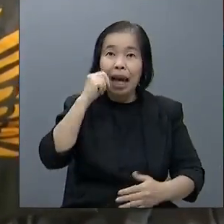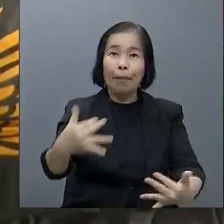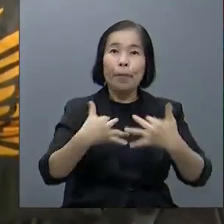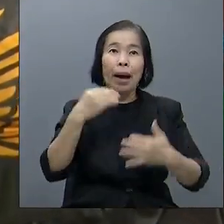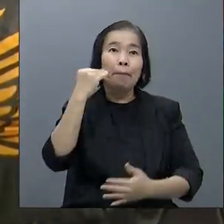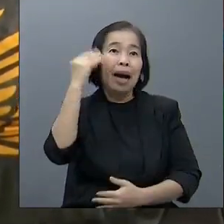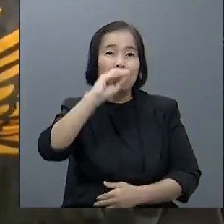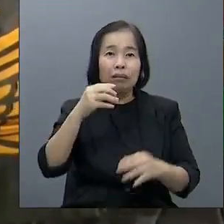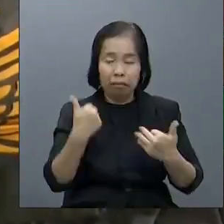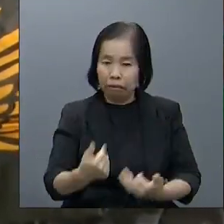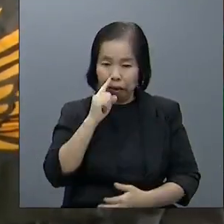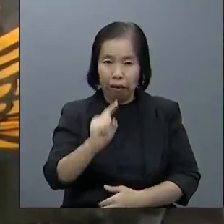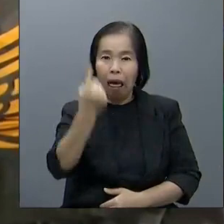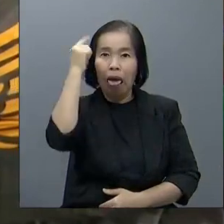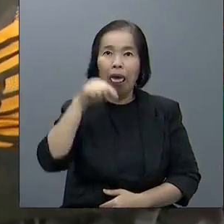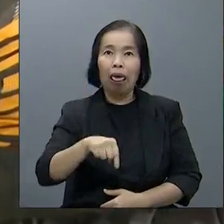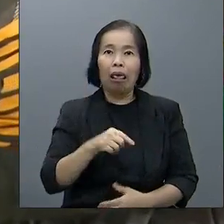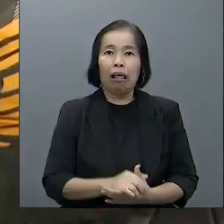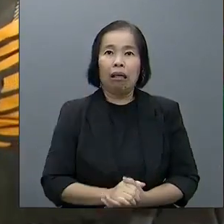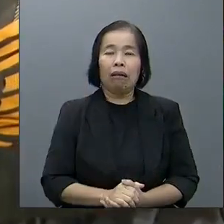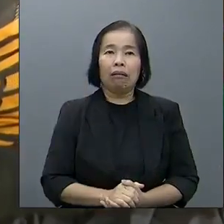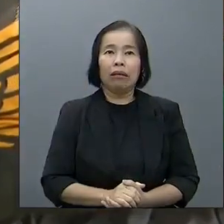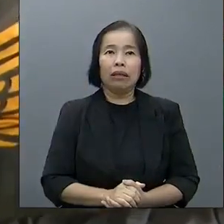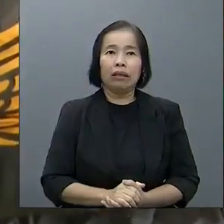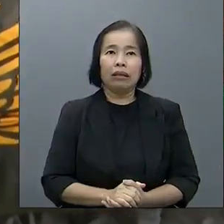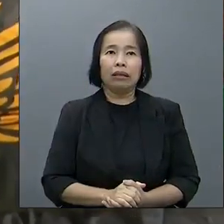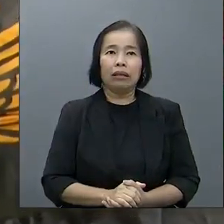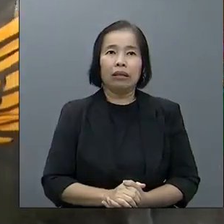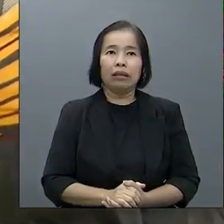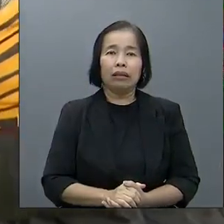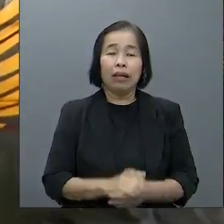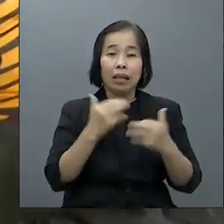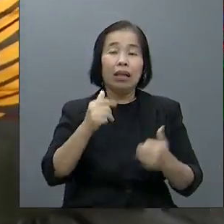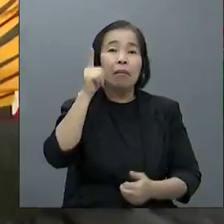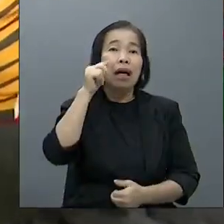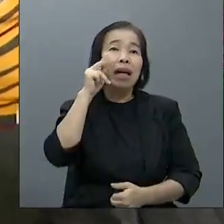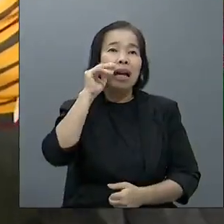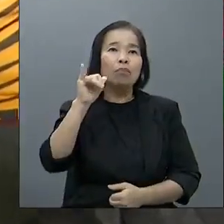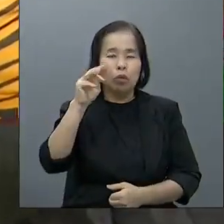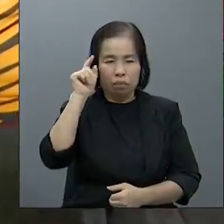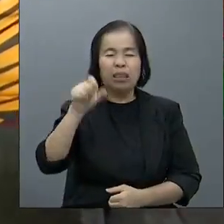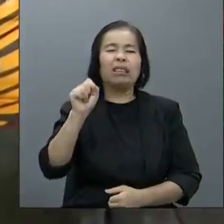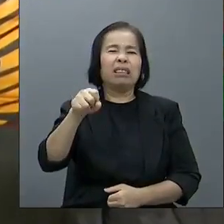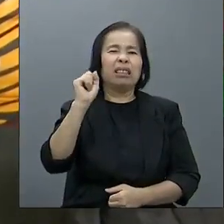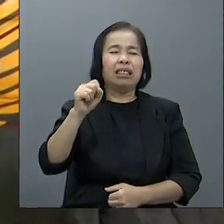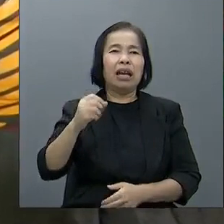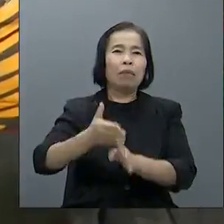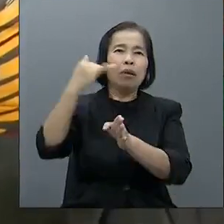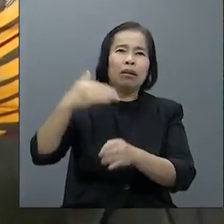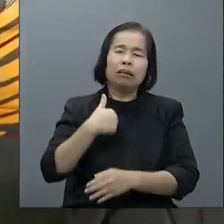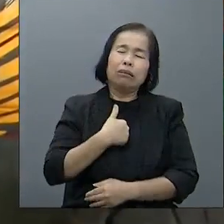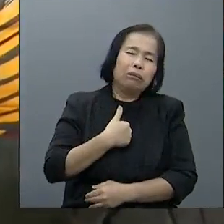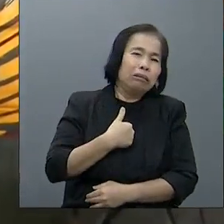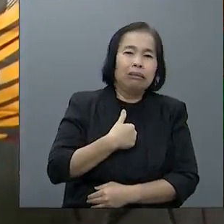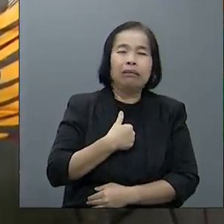มมา จ้ะไม่เคยท่วมจ้ะอย่างครั้งนี้น้ำไม่รับยมมาเยอะใช่ไหม จ้ะเยอะโอ้โหเยอะสุดๆเลยร